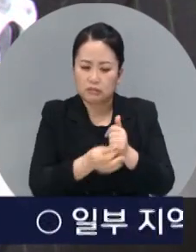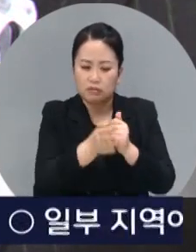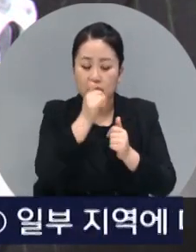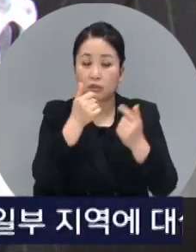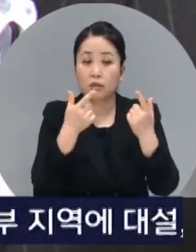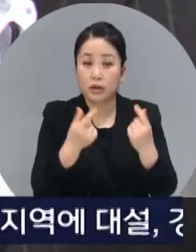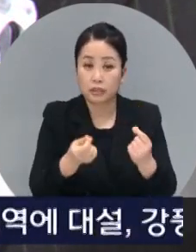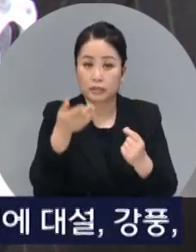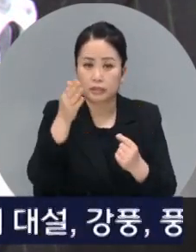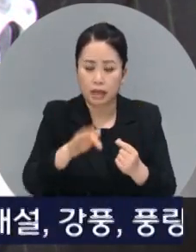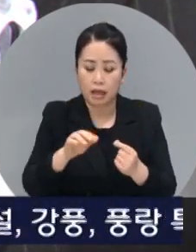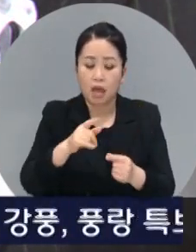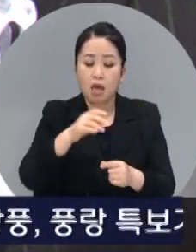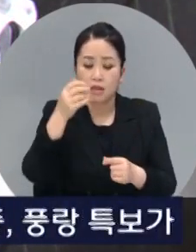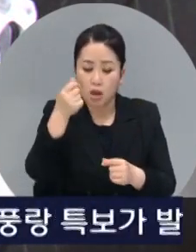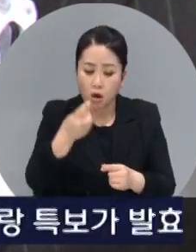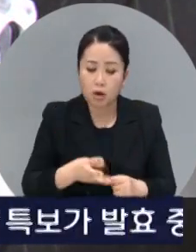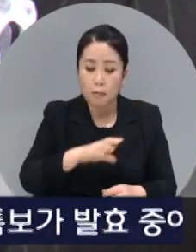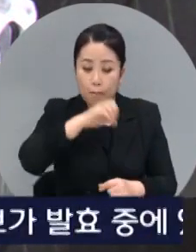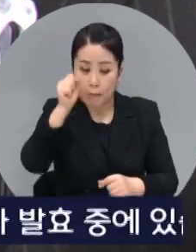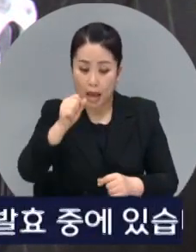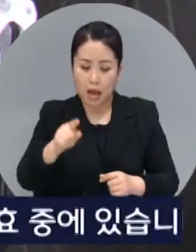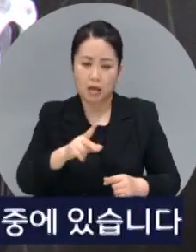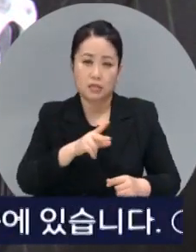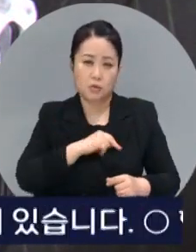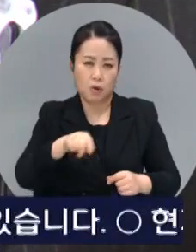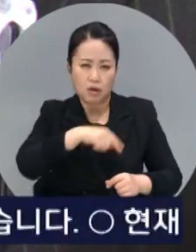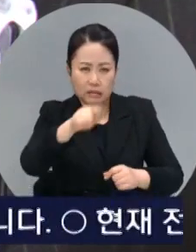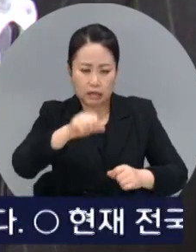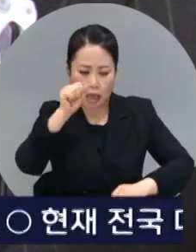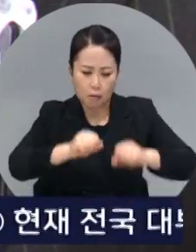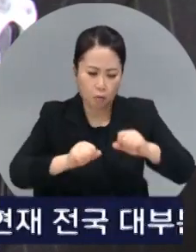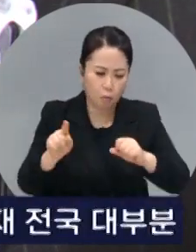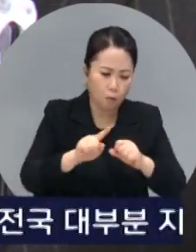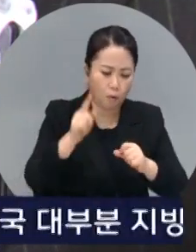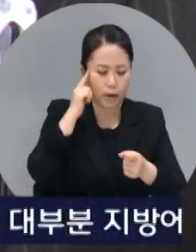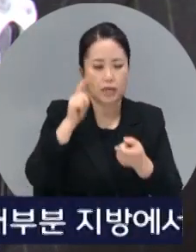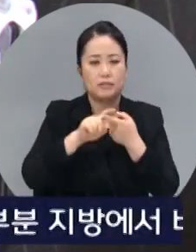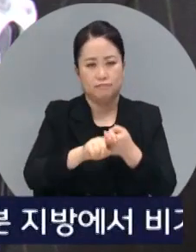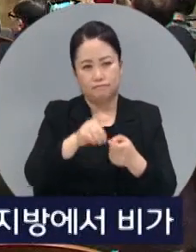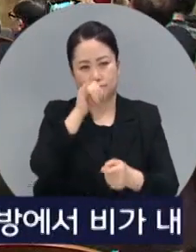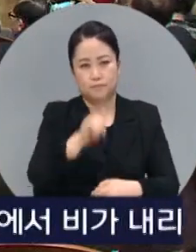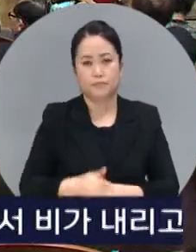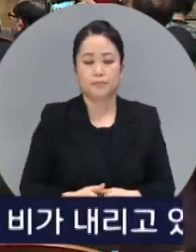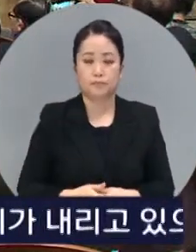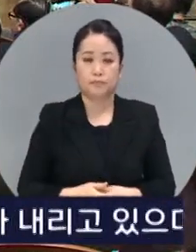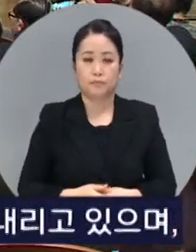의원들의 행보에도 관심이 쏠리고 있습니다. 김윤아 기자의 보도입니다.